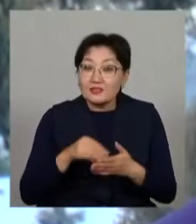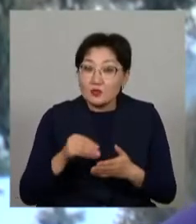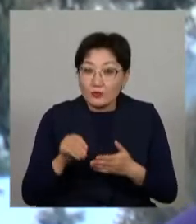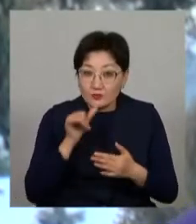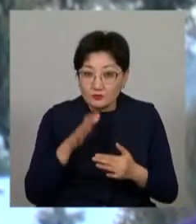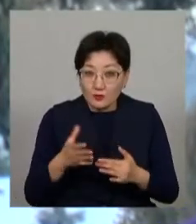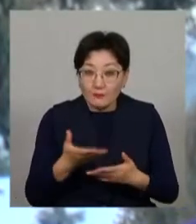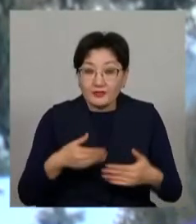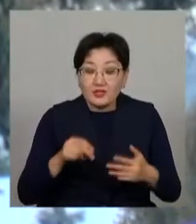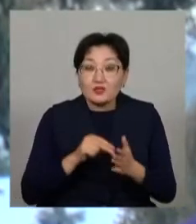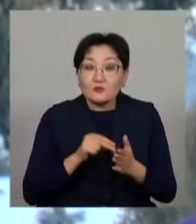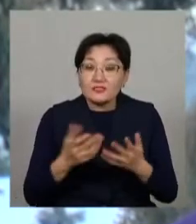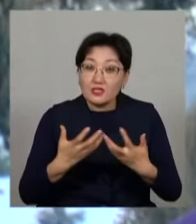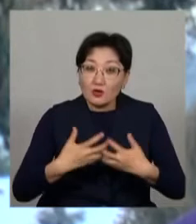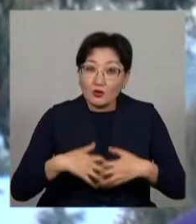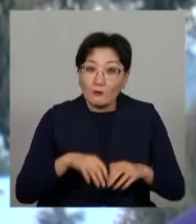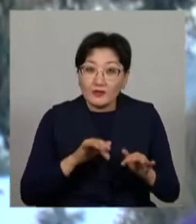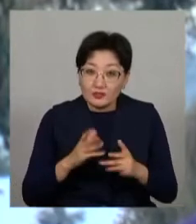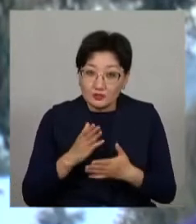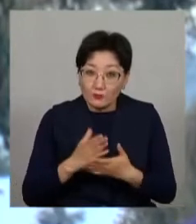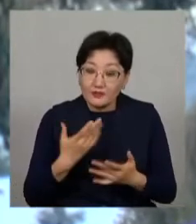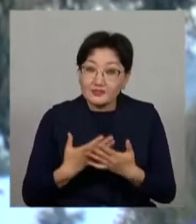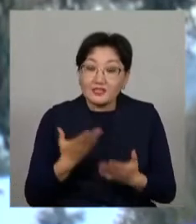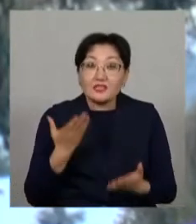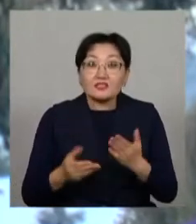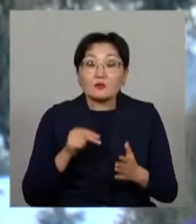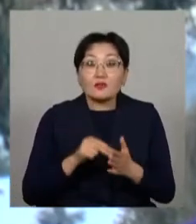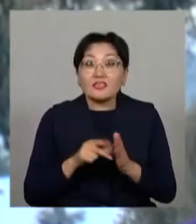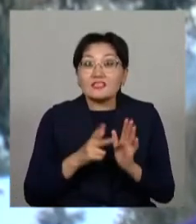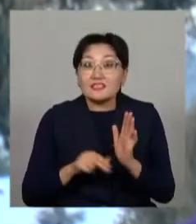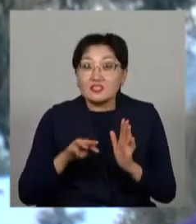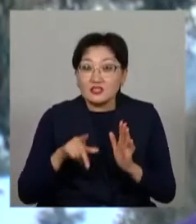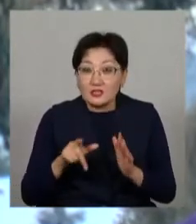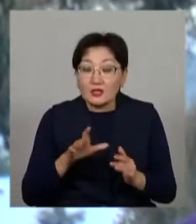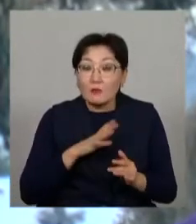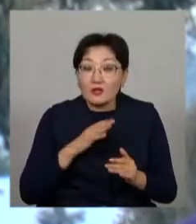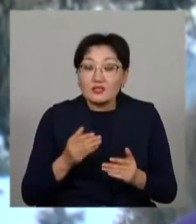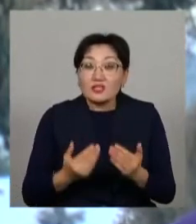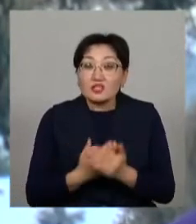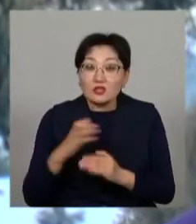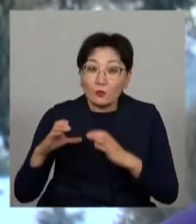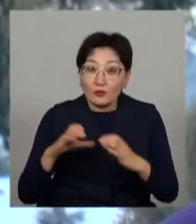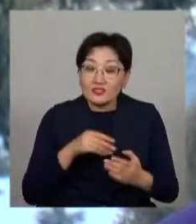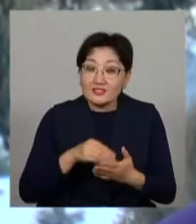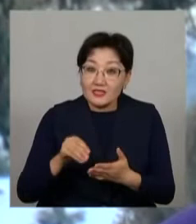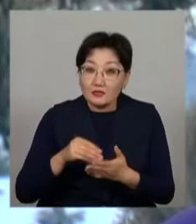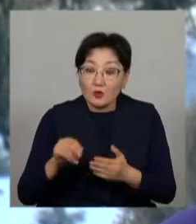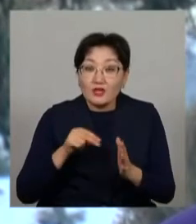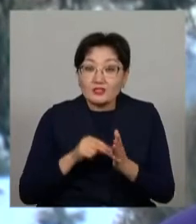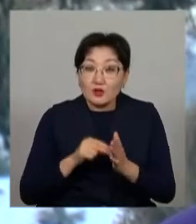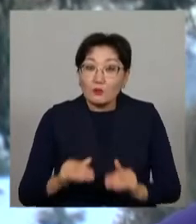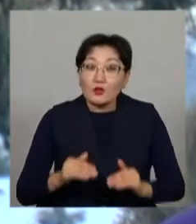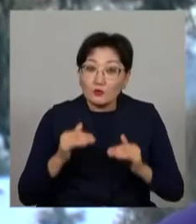алмайды. Бізде тарифті есептеу әдістемесі бар. Мәселен, егер тариф 80 теңге құраса, бірақ жаңа автобустарды сатып алғанда тариф